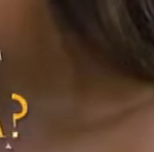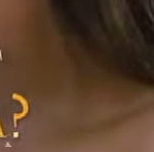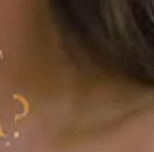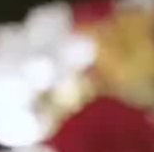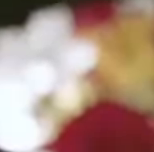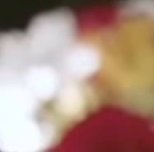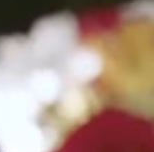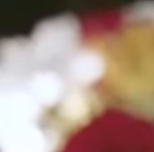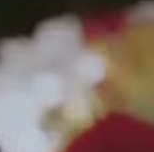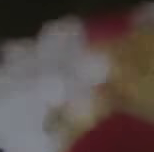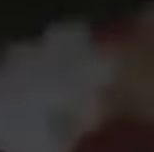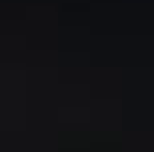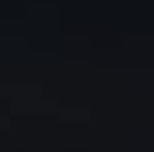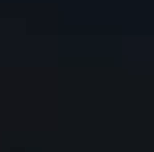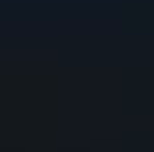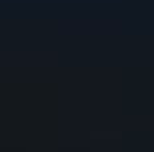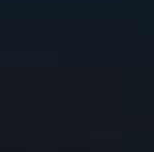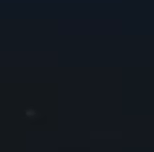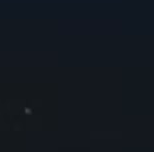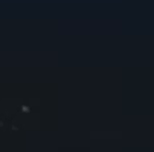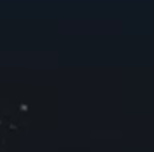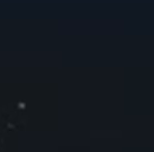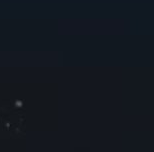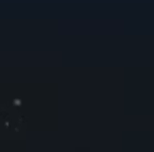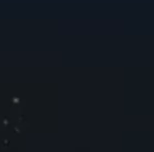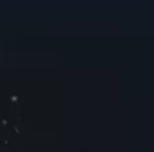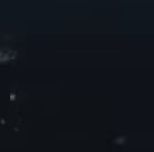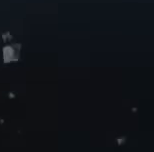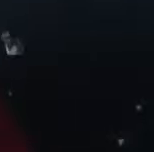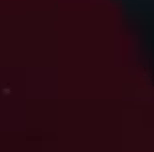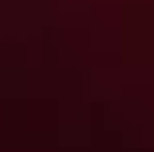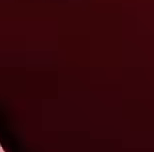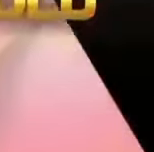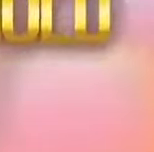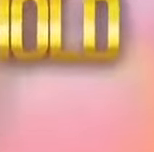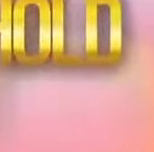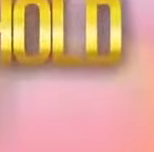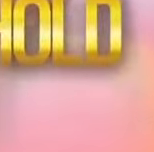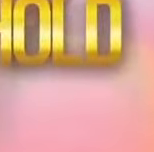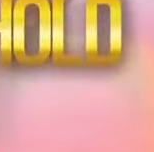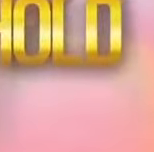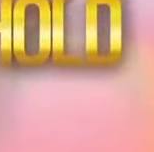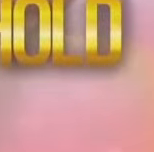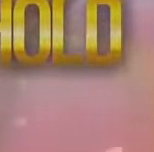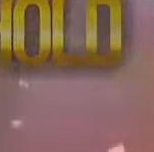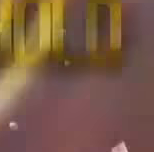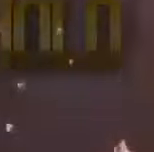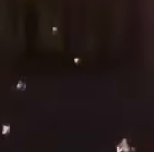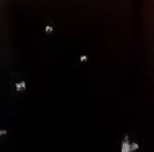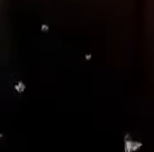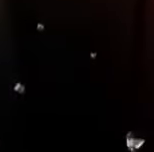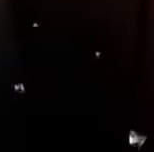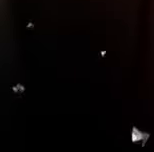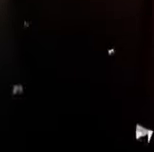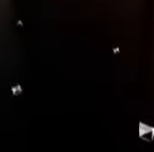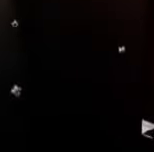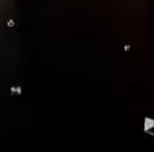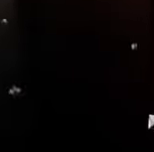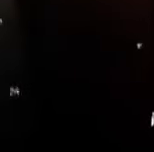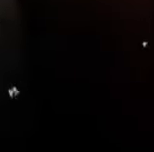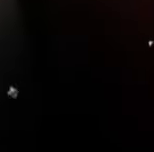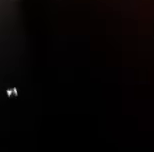ba yun talagang gusto mo? Si Rocco Nacino bilang Gavin. To Have and to Hold on the 27th of September